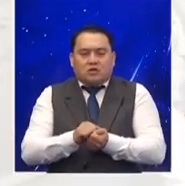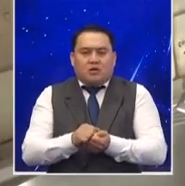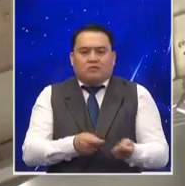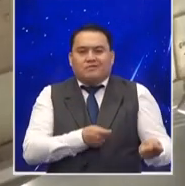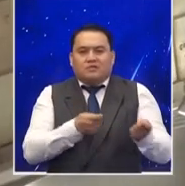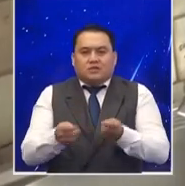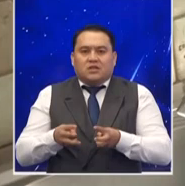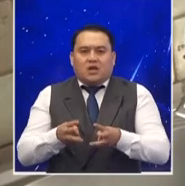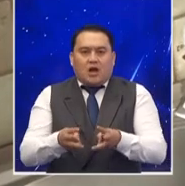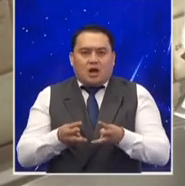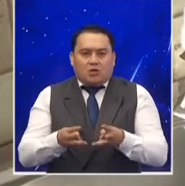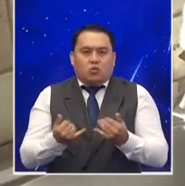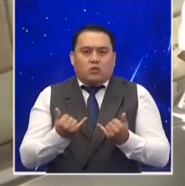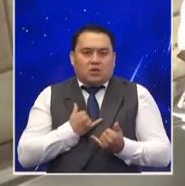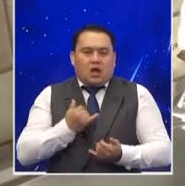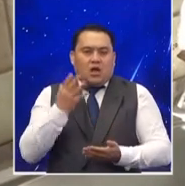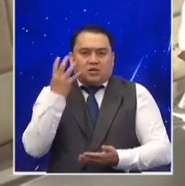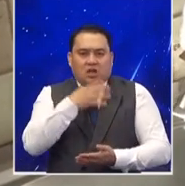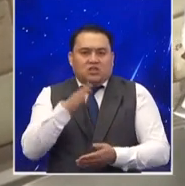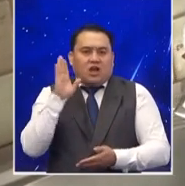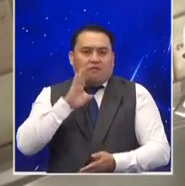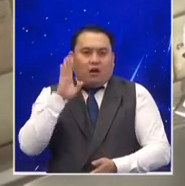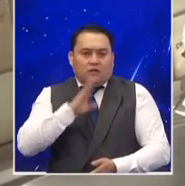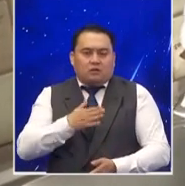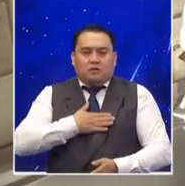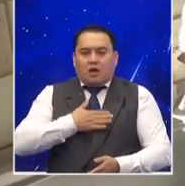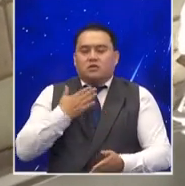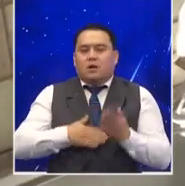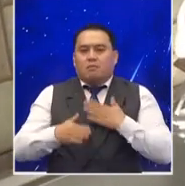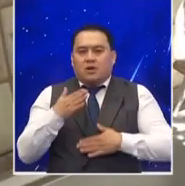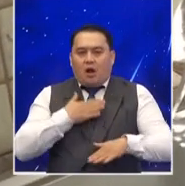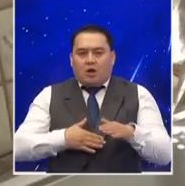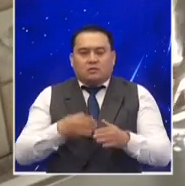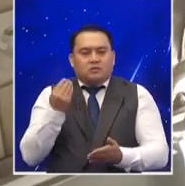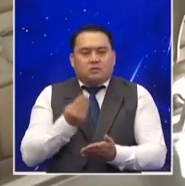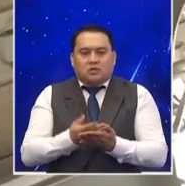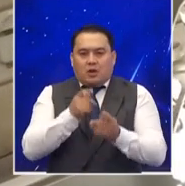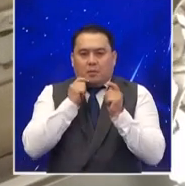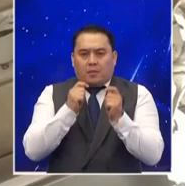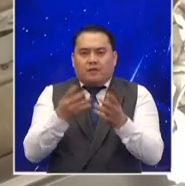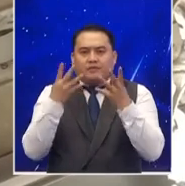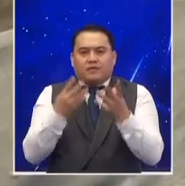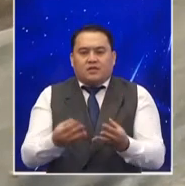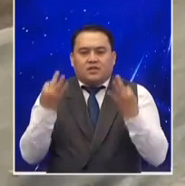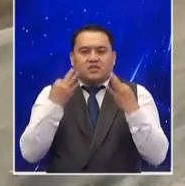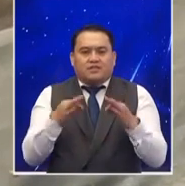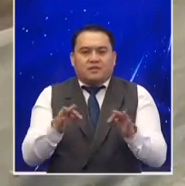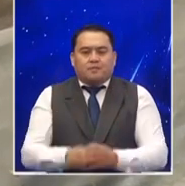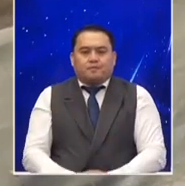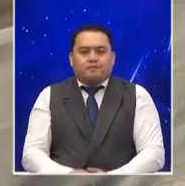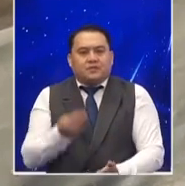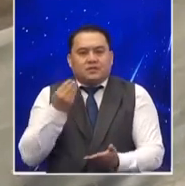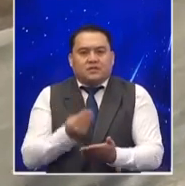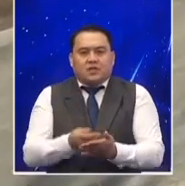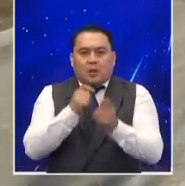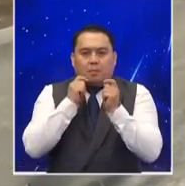греть воду, то теперь у нас в кране есть и горячая вода. Нашей радости нет предела. Это самый ценный подарок в День независимости. В этот день ценный